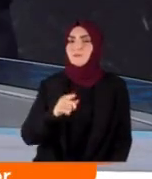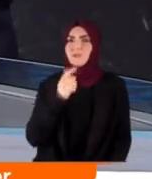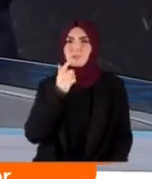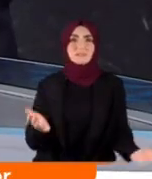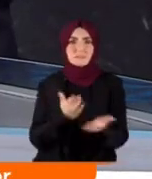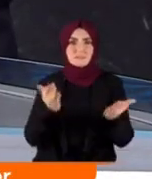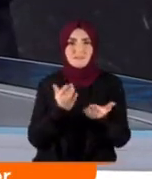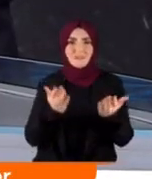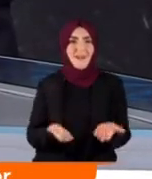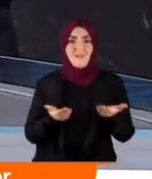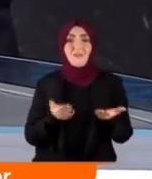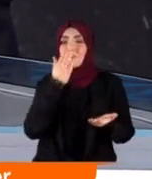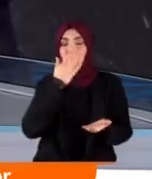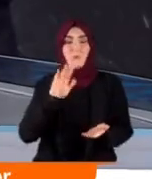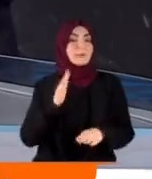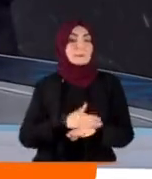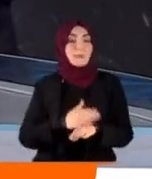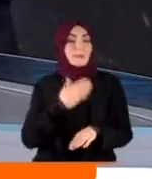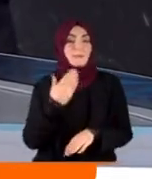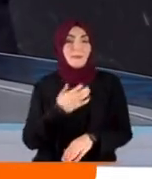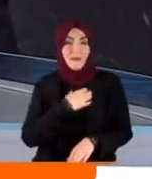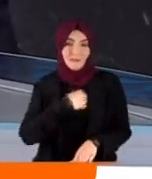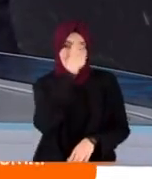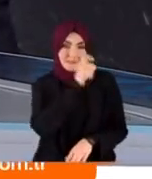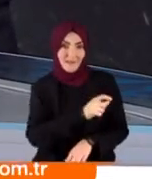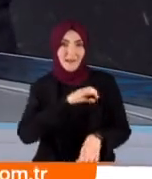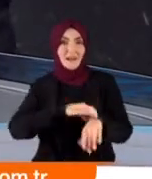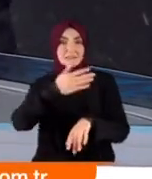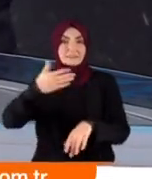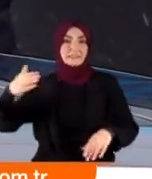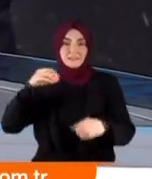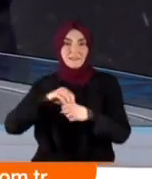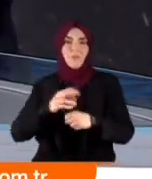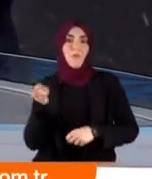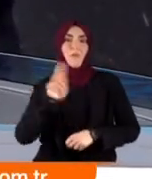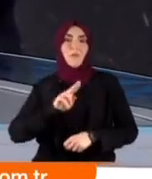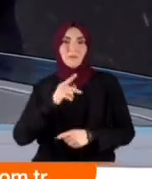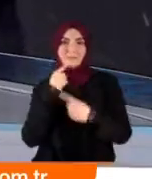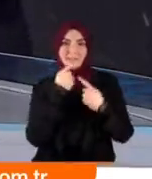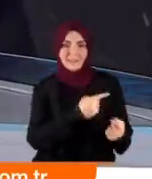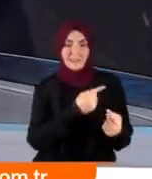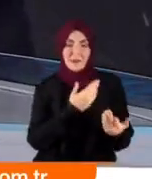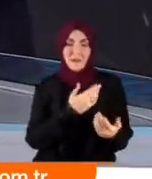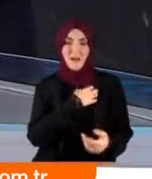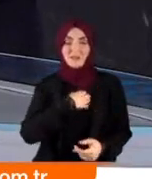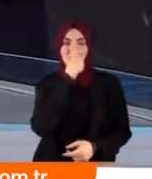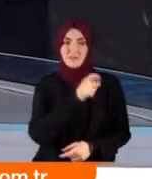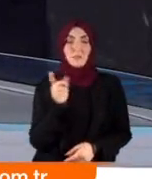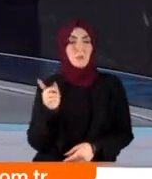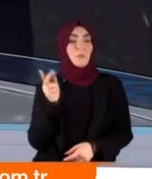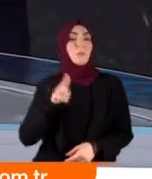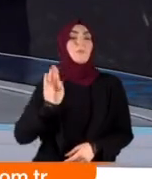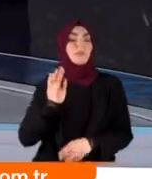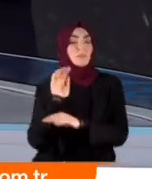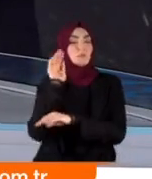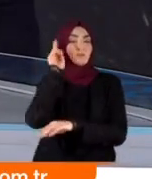annenin hastanede öldü denilen bebeğinin yaşadığına inanması. Hanife Demirci bundan 40 yıl önce ikiz bebek dünyaya getirdi ama hastane çalışanları bebeklerden